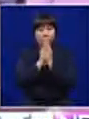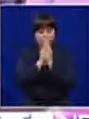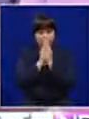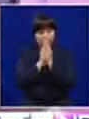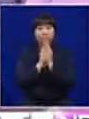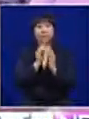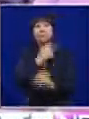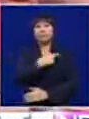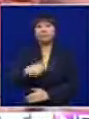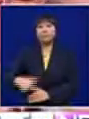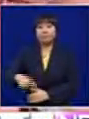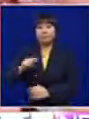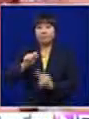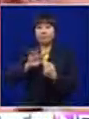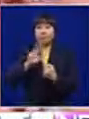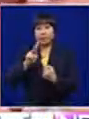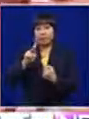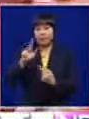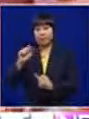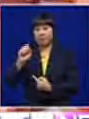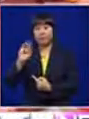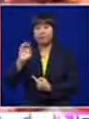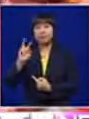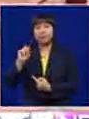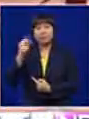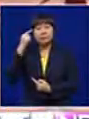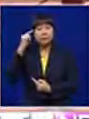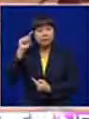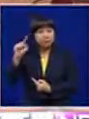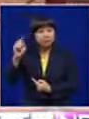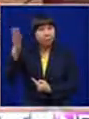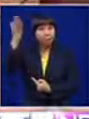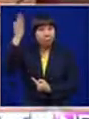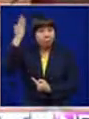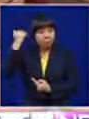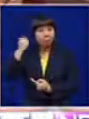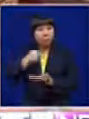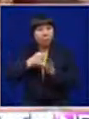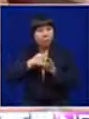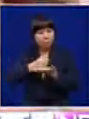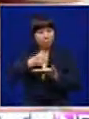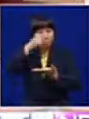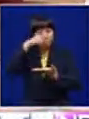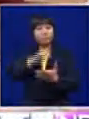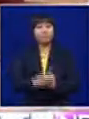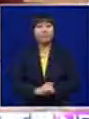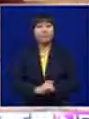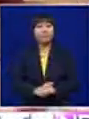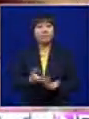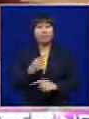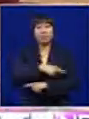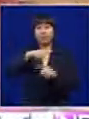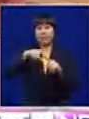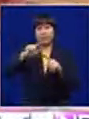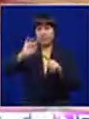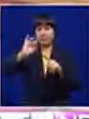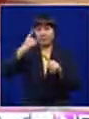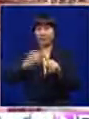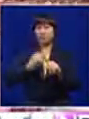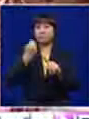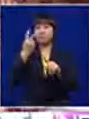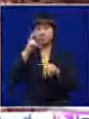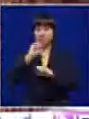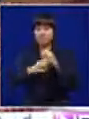าวรีย์สมเด็จพระเจ้าตากสินมหาราชเพื่อน้อมรำลึกถึงพระมหากรุณาธิคุณสำหรับวันที่28ธันวาคมพุทธศักรา